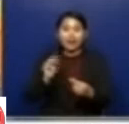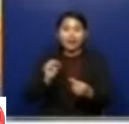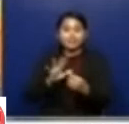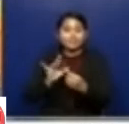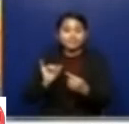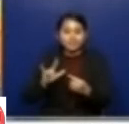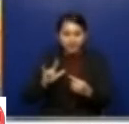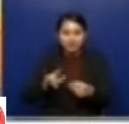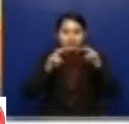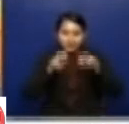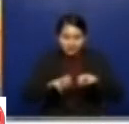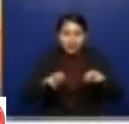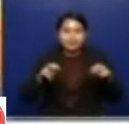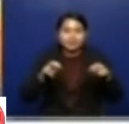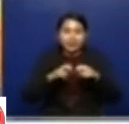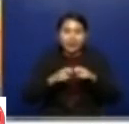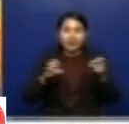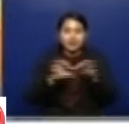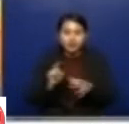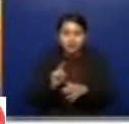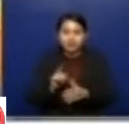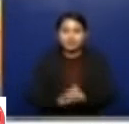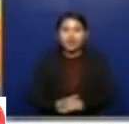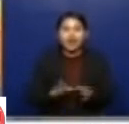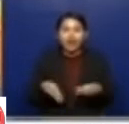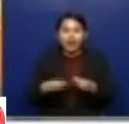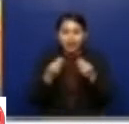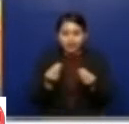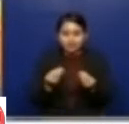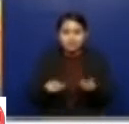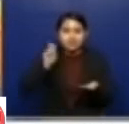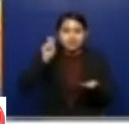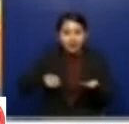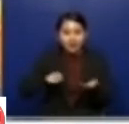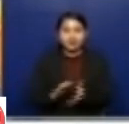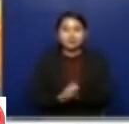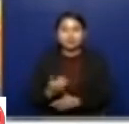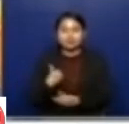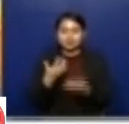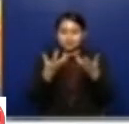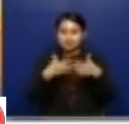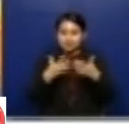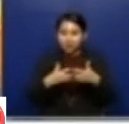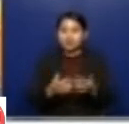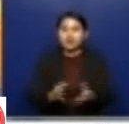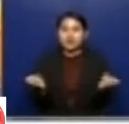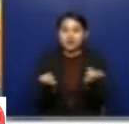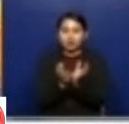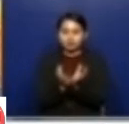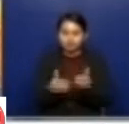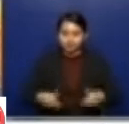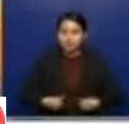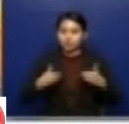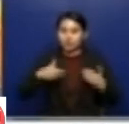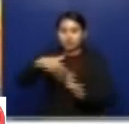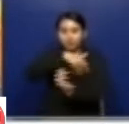พื่อการแก้ไขปัญหาการให้ประทานบาดเหมืองแร่และการทำเหมืองแร่ที่ส่งผลกระทบต่อสิ่งแวดล้อมและสุขภาพของประ